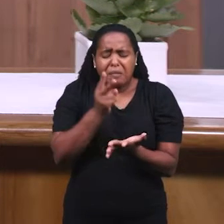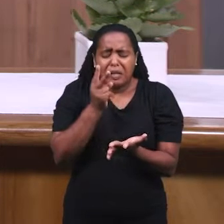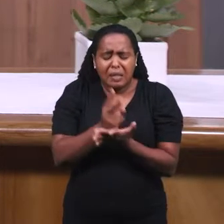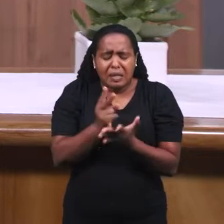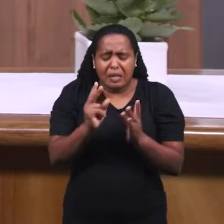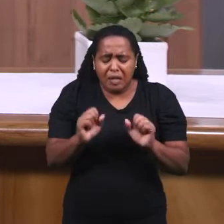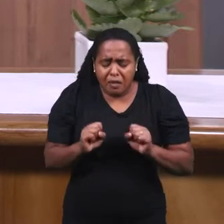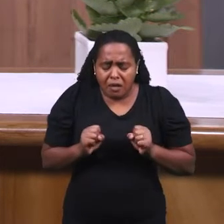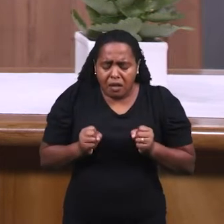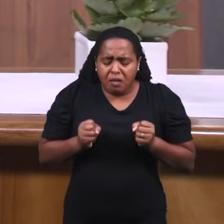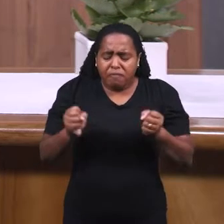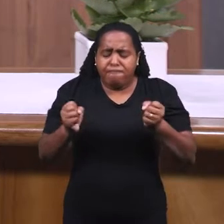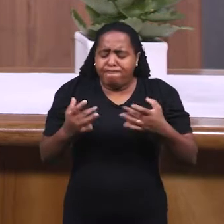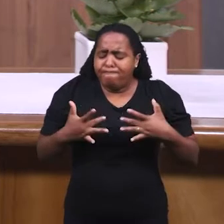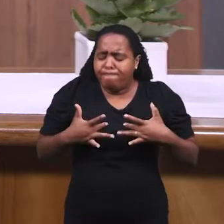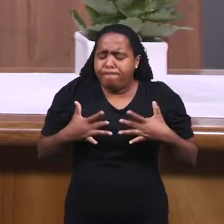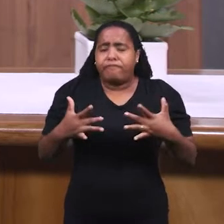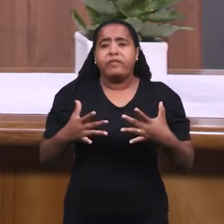готов